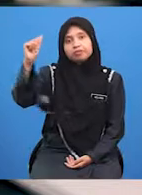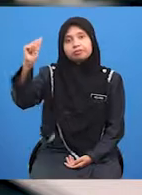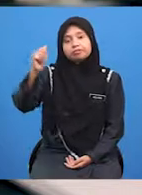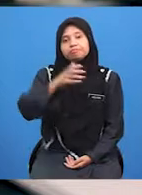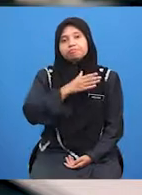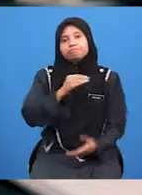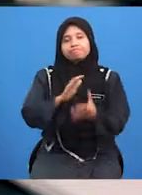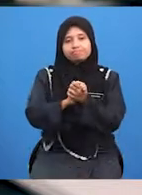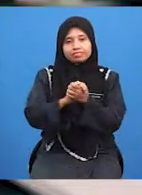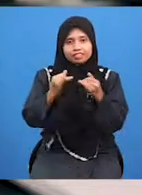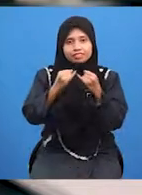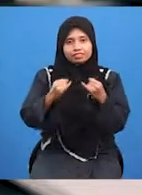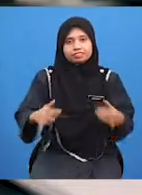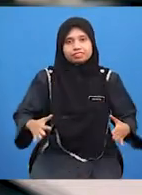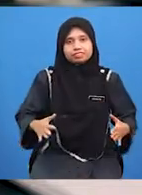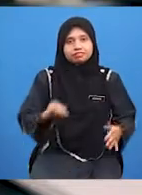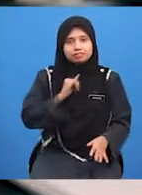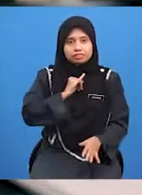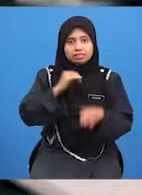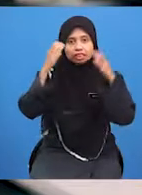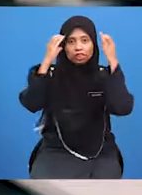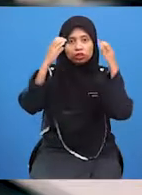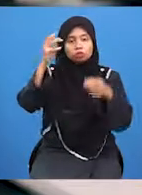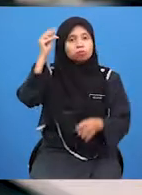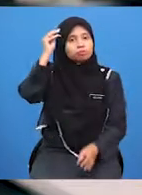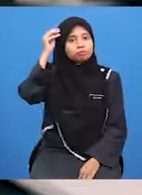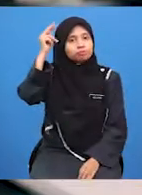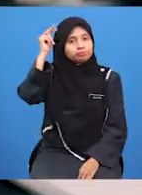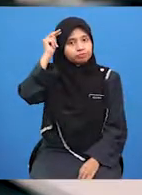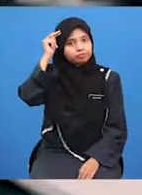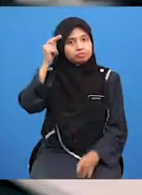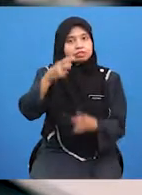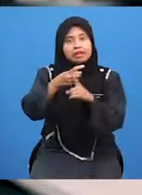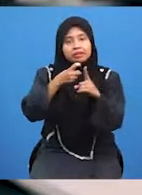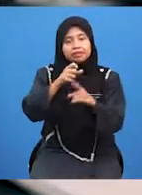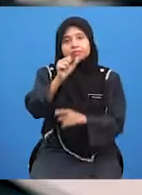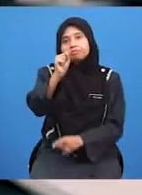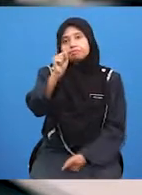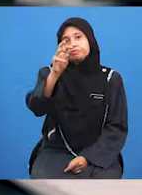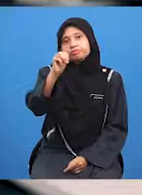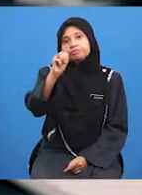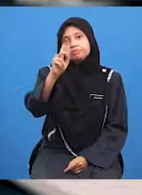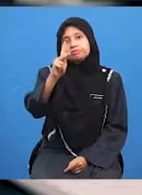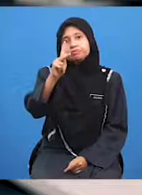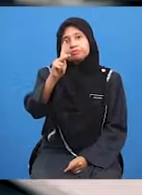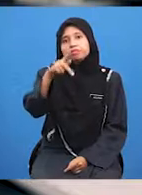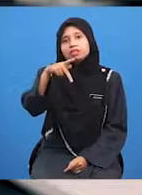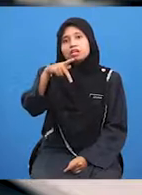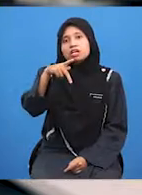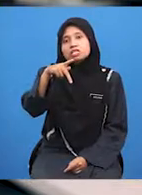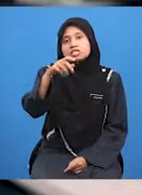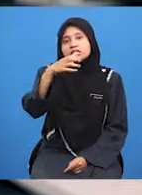Assalamualaikum dan selamat sejahtera. Saya Cikgu Muhammad Nizamuddin bin Samsudin, mengajar di SMK Lembah